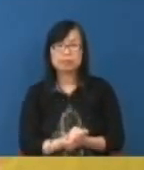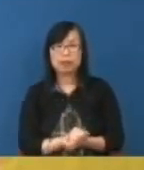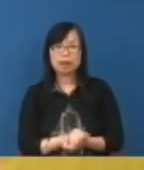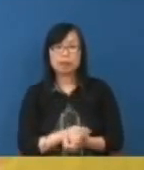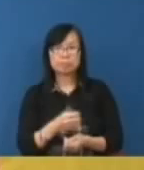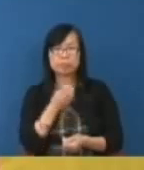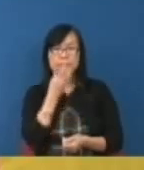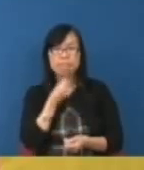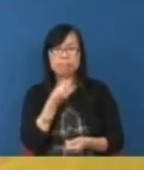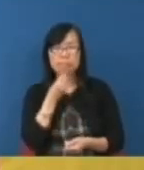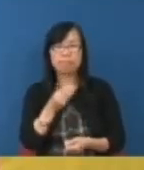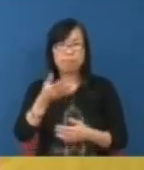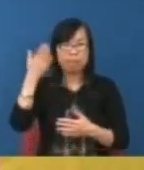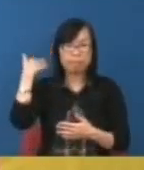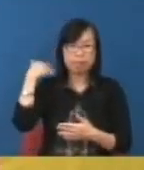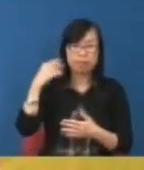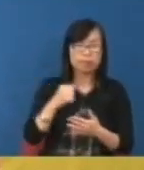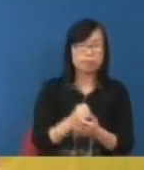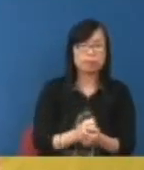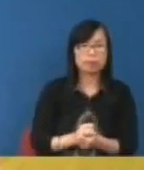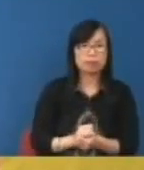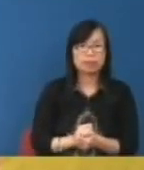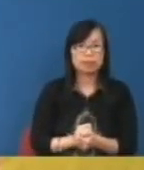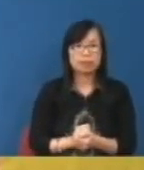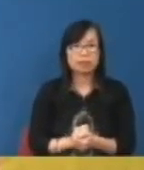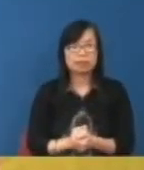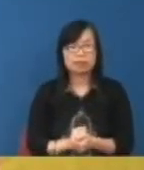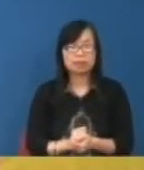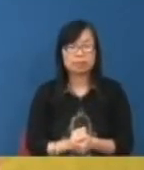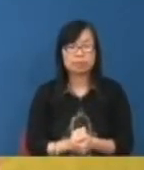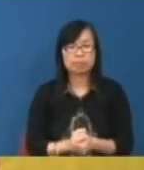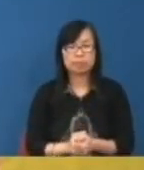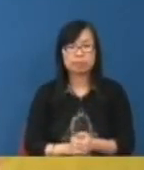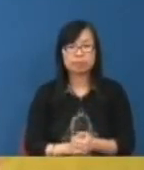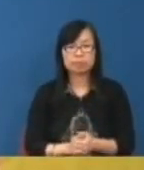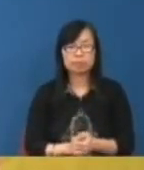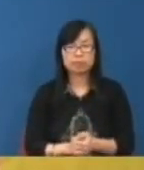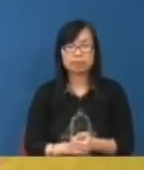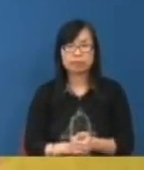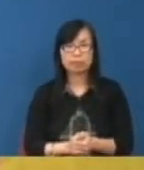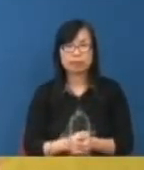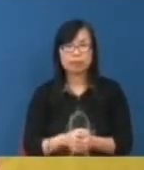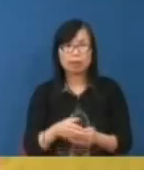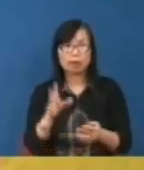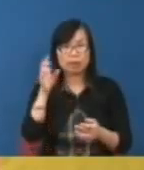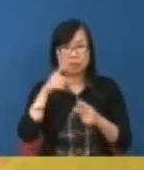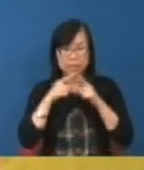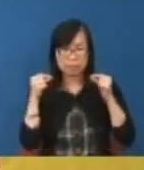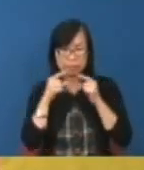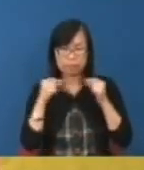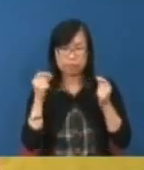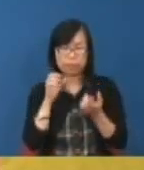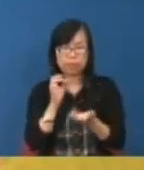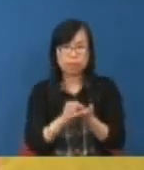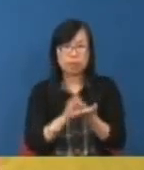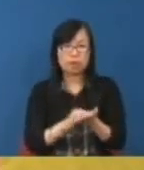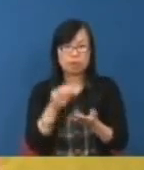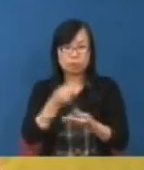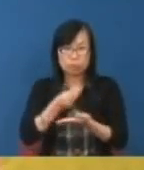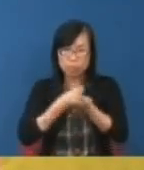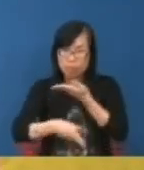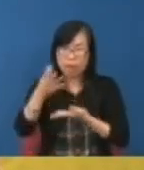這裡在幕後搞事搞什麼、樣，或者是這個特區政府在這裡不斷出賣這個